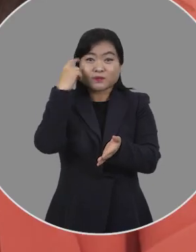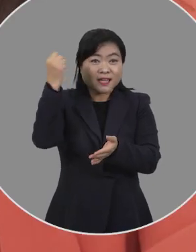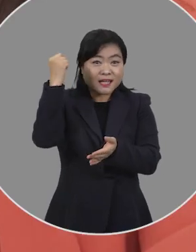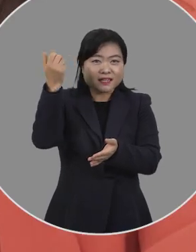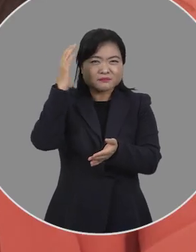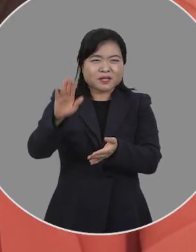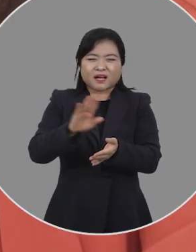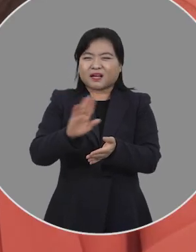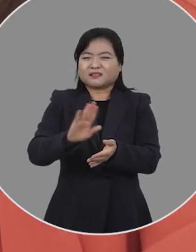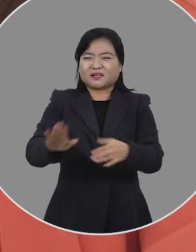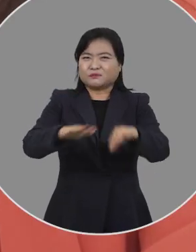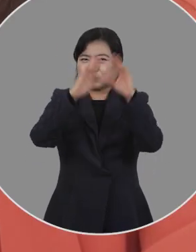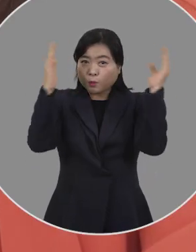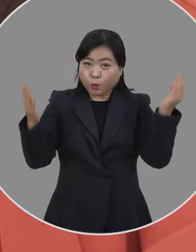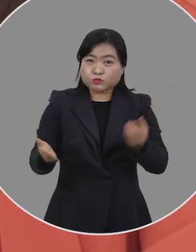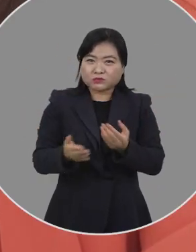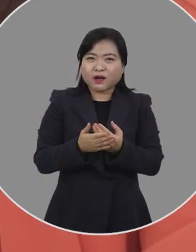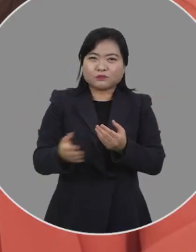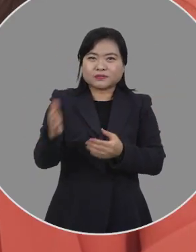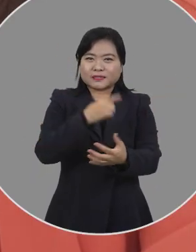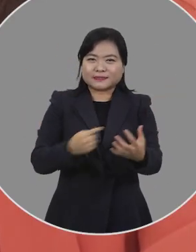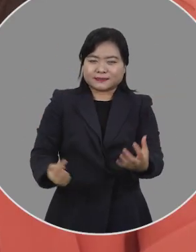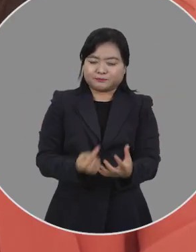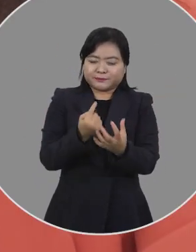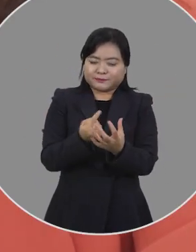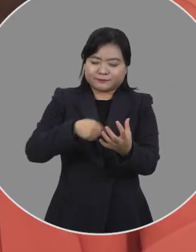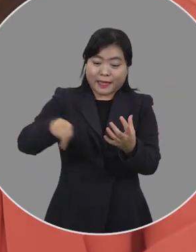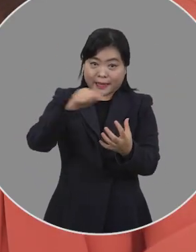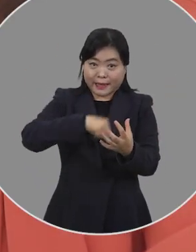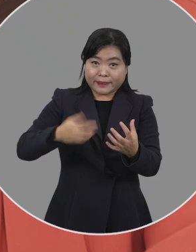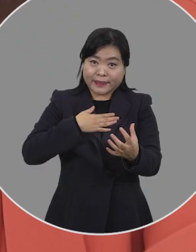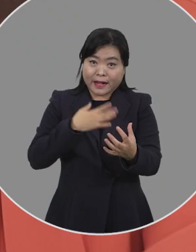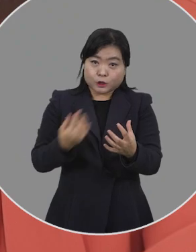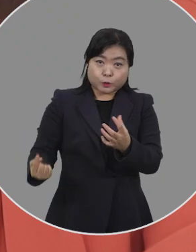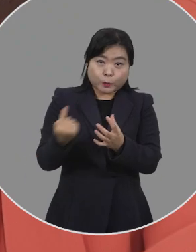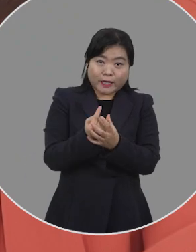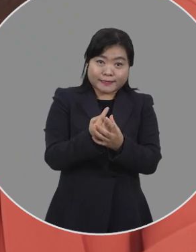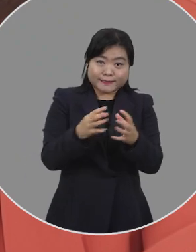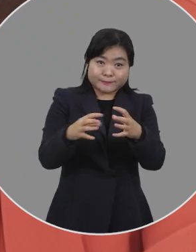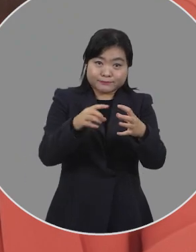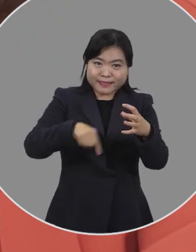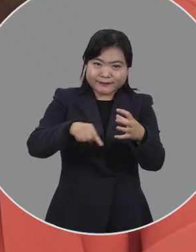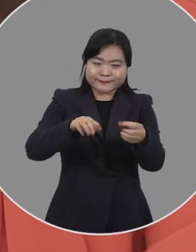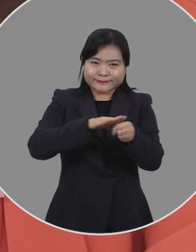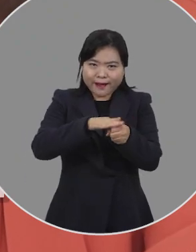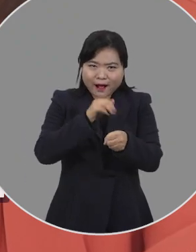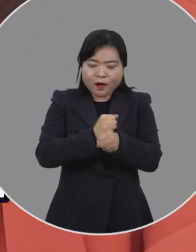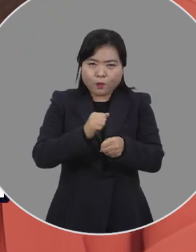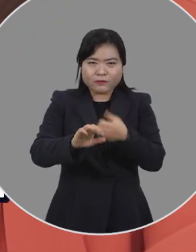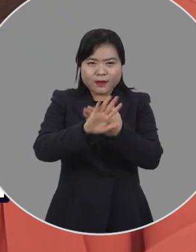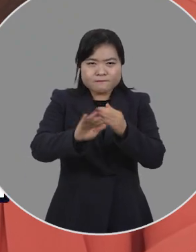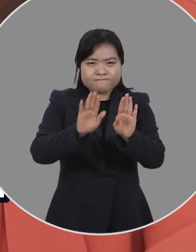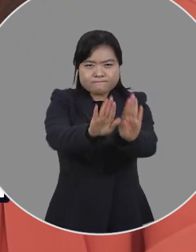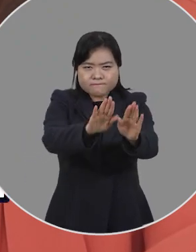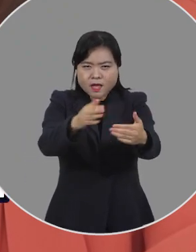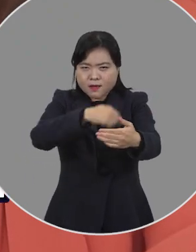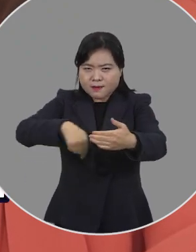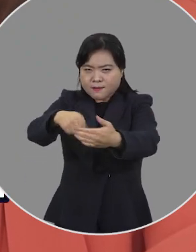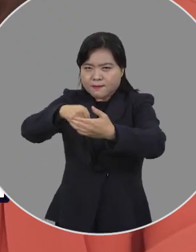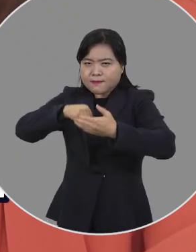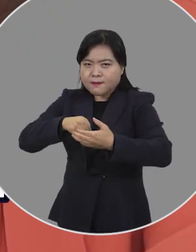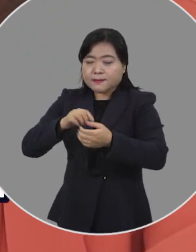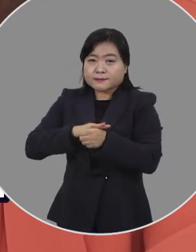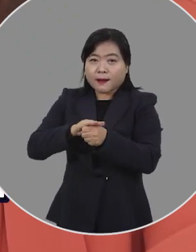우리 모두가 우리가 속해 있는 집단을 지나치게 사랑하고 배타적으로 사랑하게 되면 그게 일종의